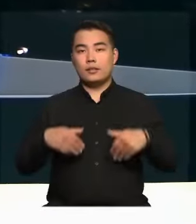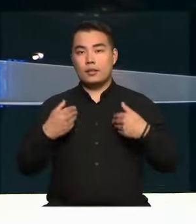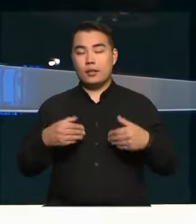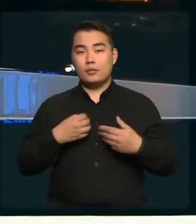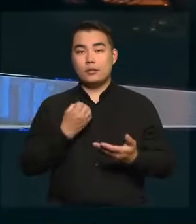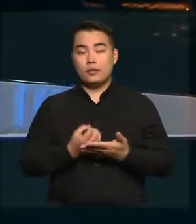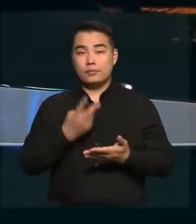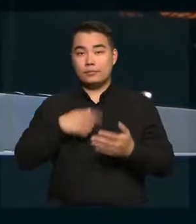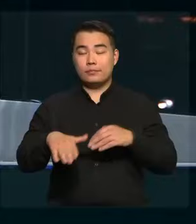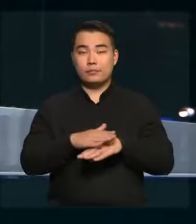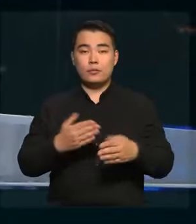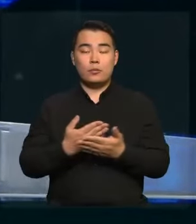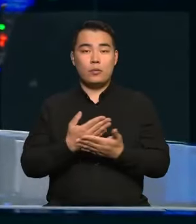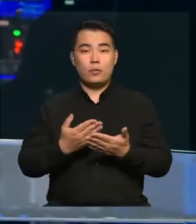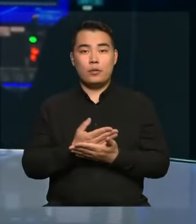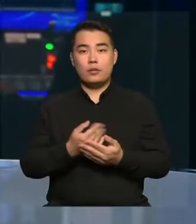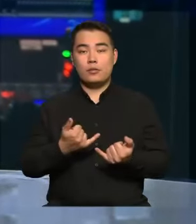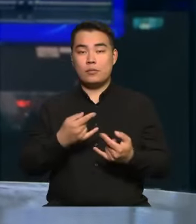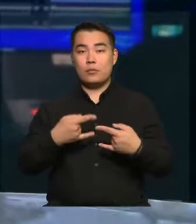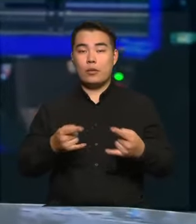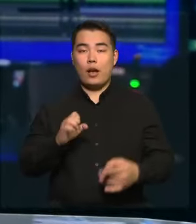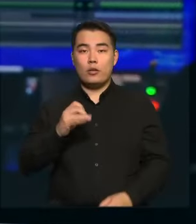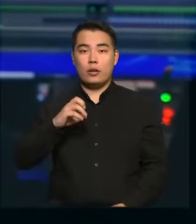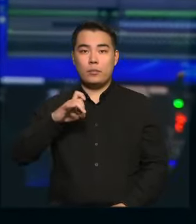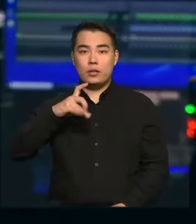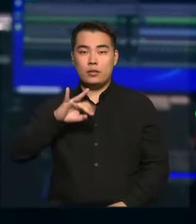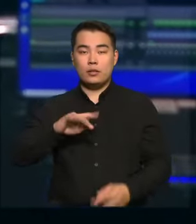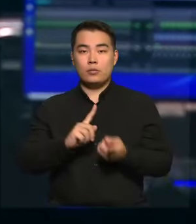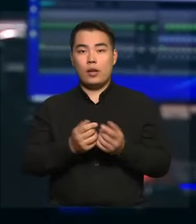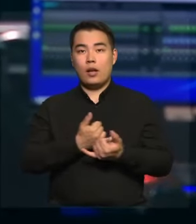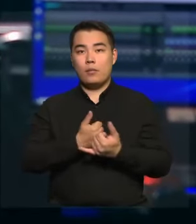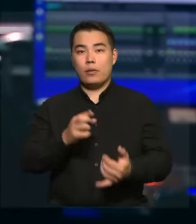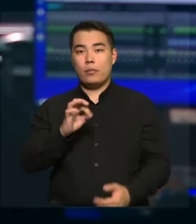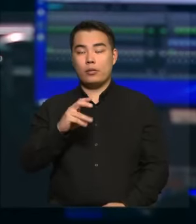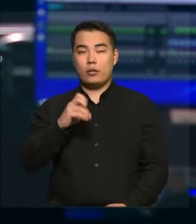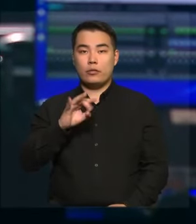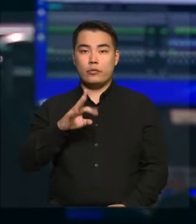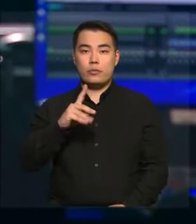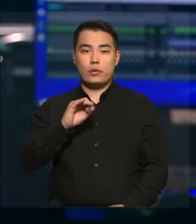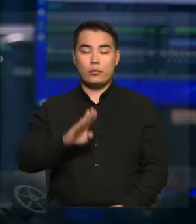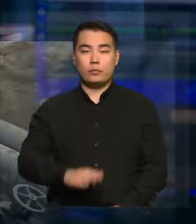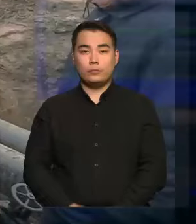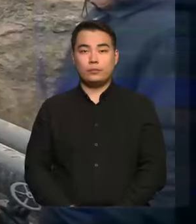Сәлеметсіздер ме, құрметті көрермен, эфирде жаңалықтар, студияда Айгүл Әбілқалиева, сурд аудармашы Бақдәулет Қожбанов.